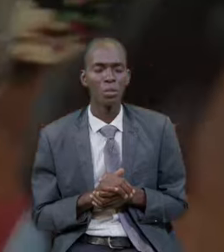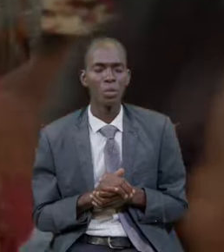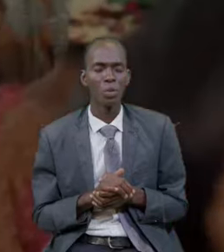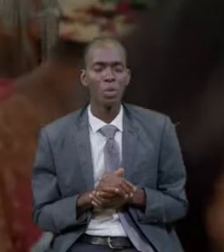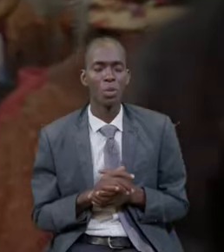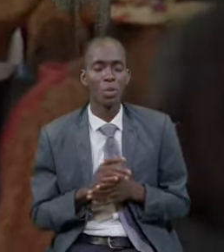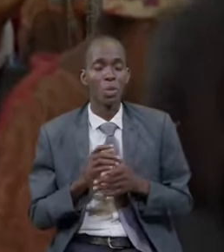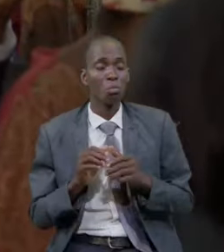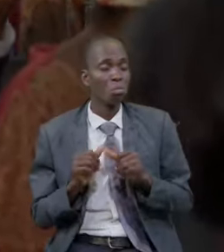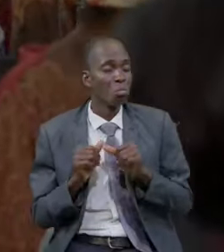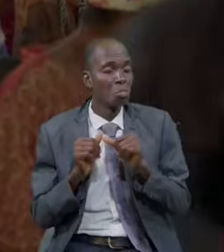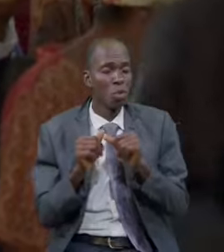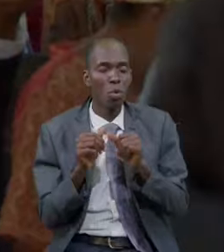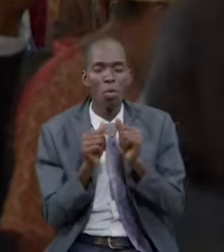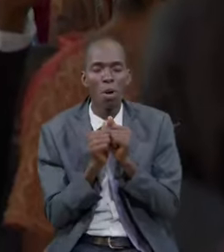Nourris-les